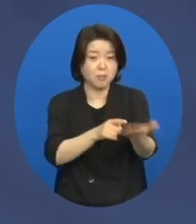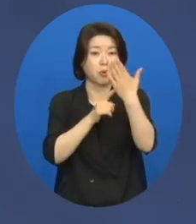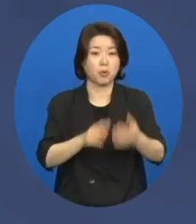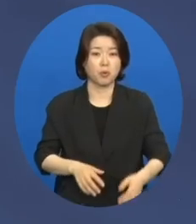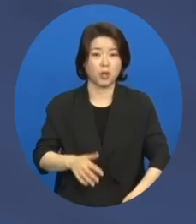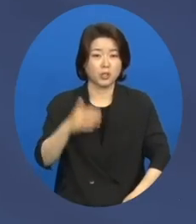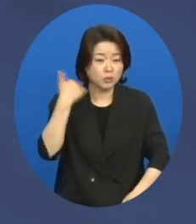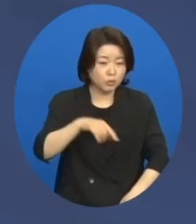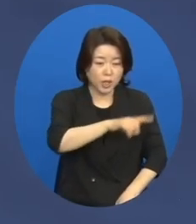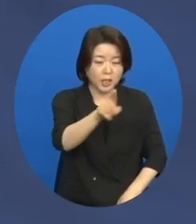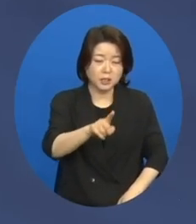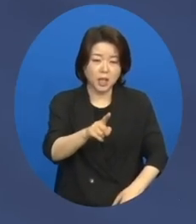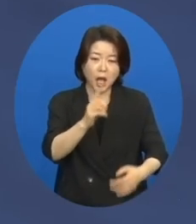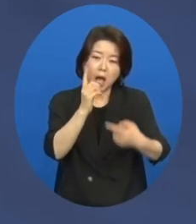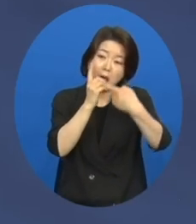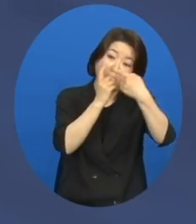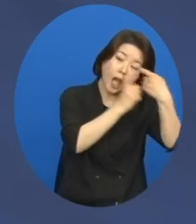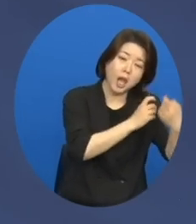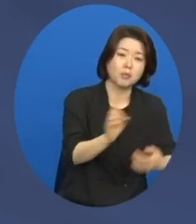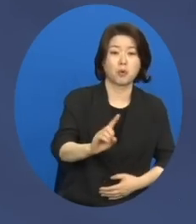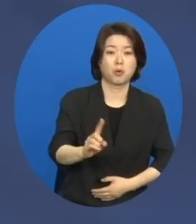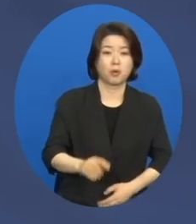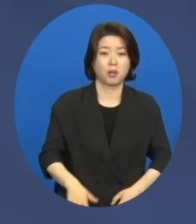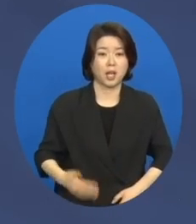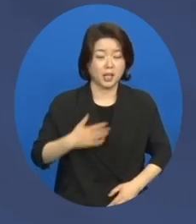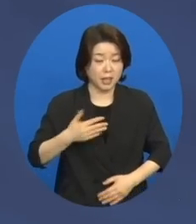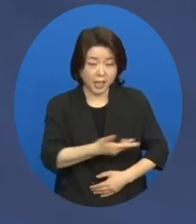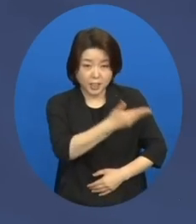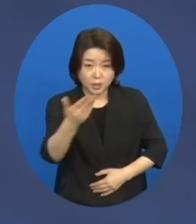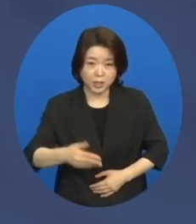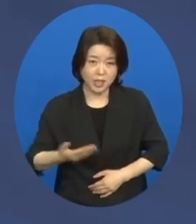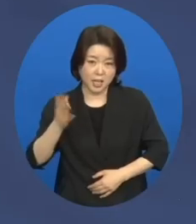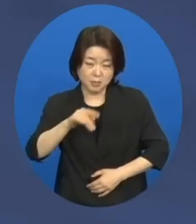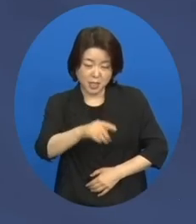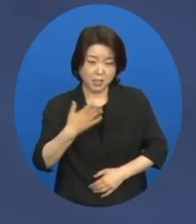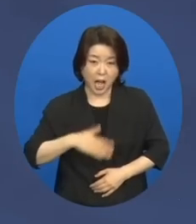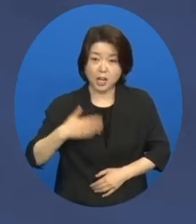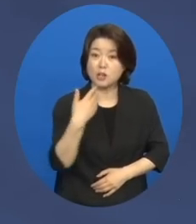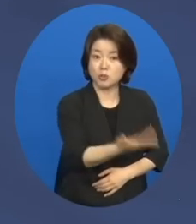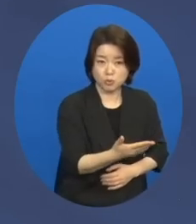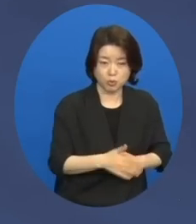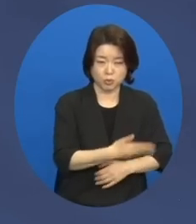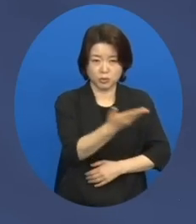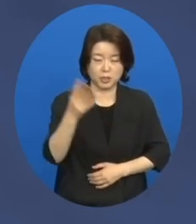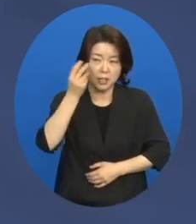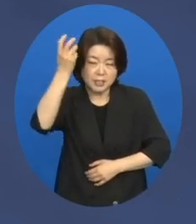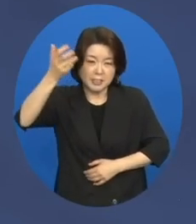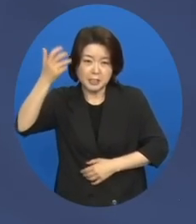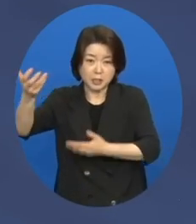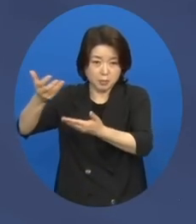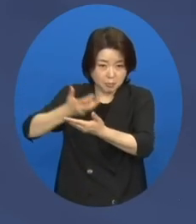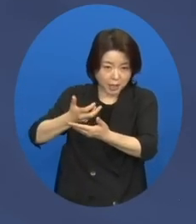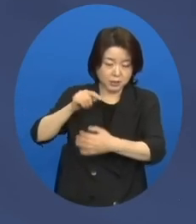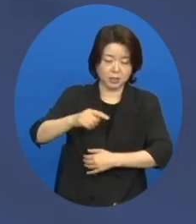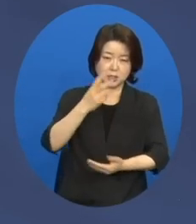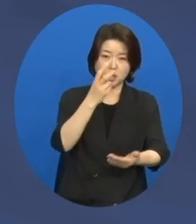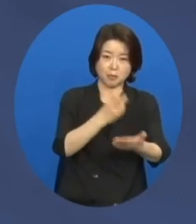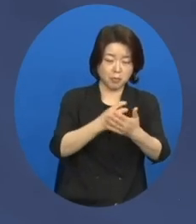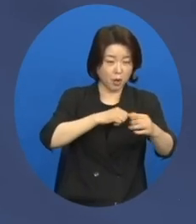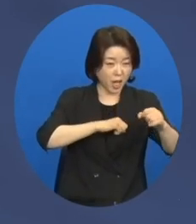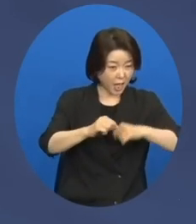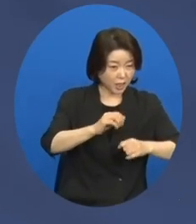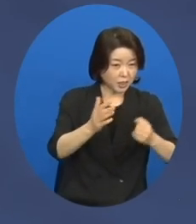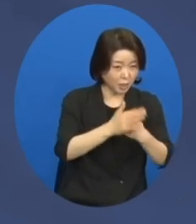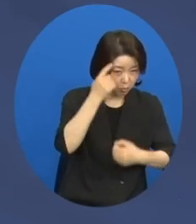누가 너희를 꾀더냐. 내가 너희에게 다만 이것을 알려하노니 너희가 성령을 받은 것이 율법으로